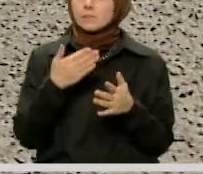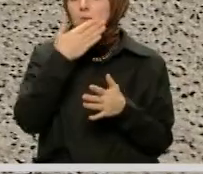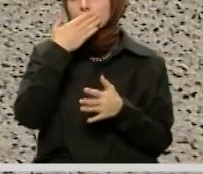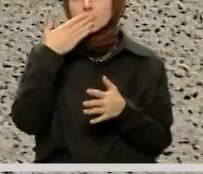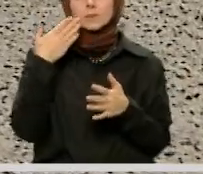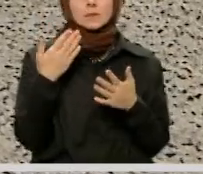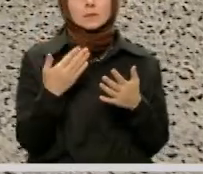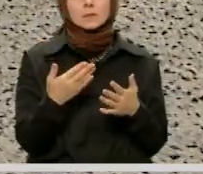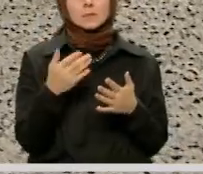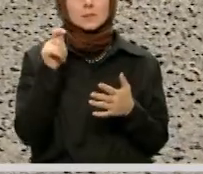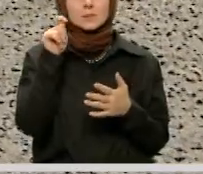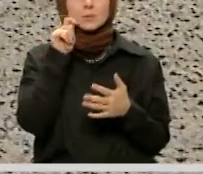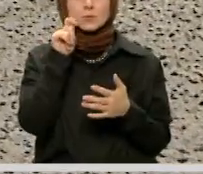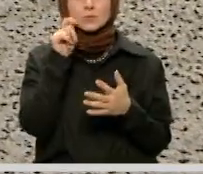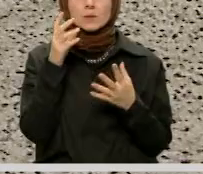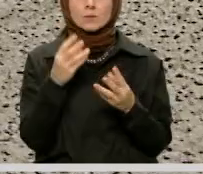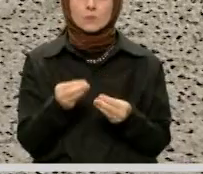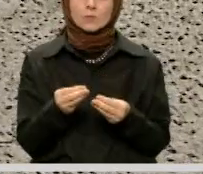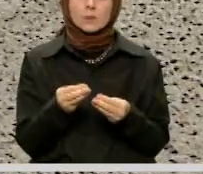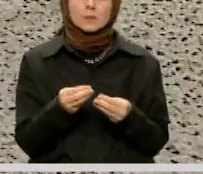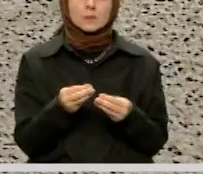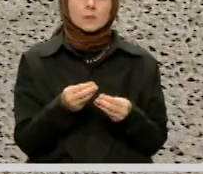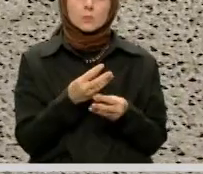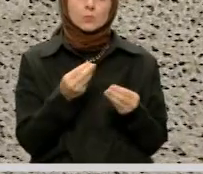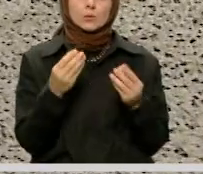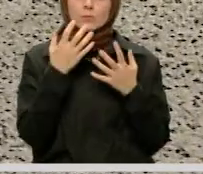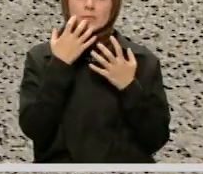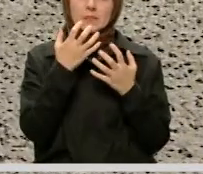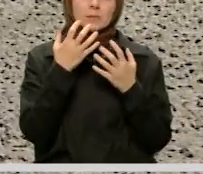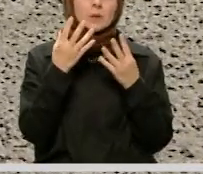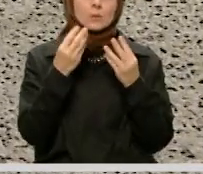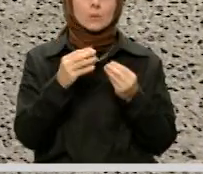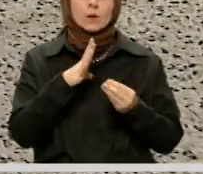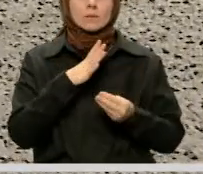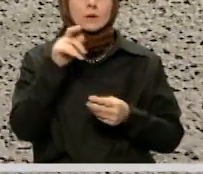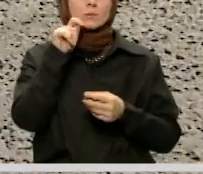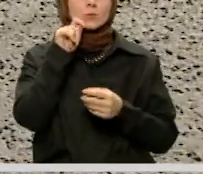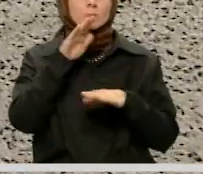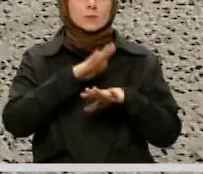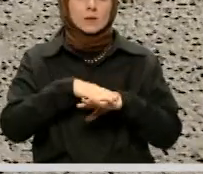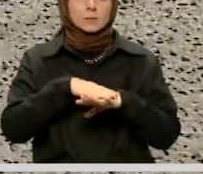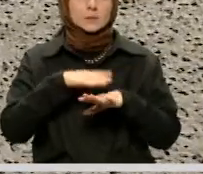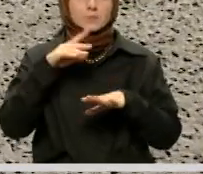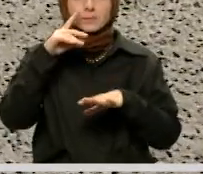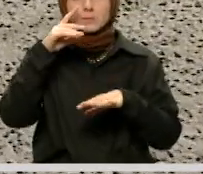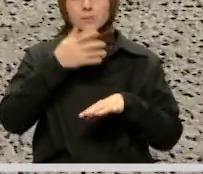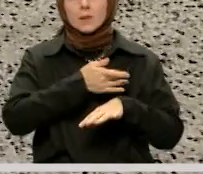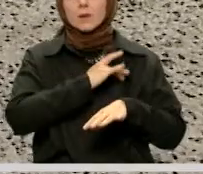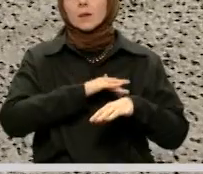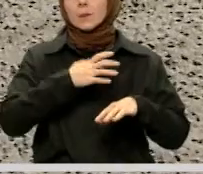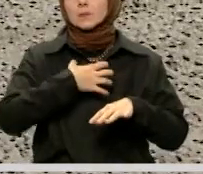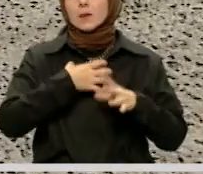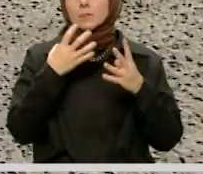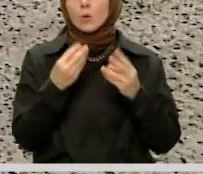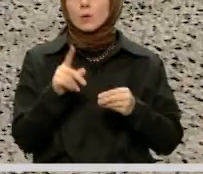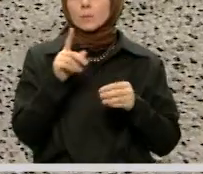tabii Müslüman olmak zaten başı başına güzel bir nimet. Müslümanın yaptığı, iman sahibi olan bir kişinin, bir